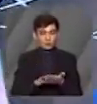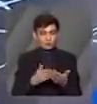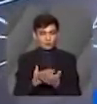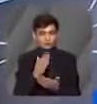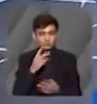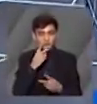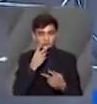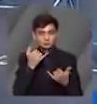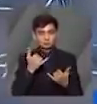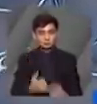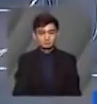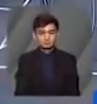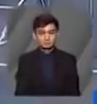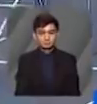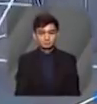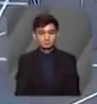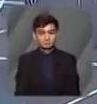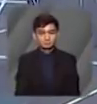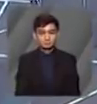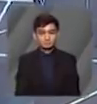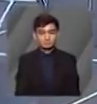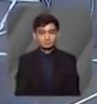жалғастырамыз. Қазір көретіндеріңіз.